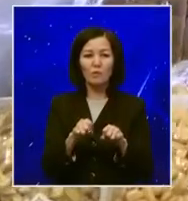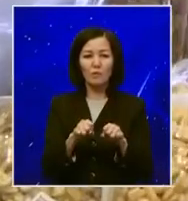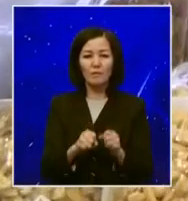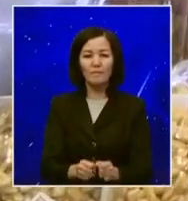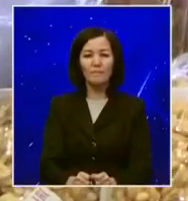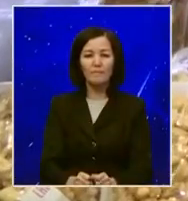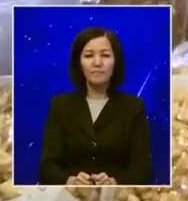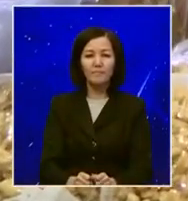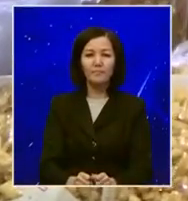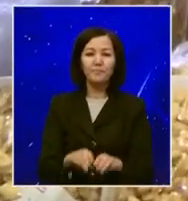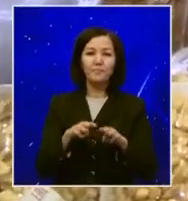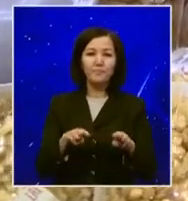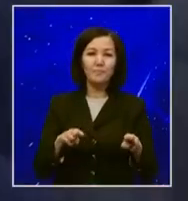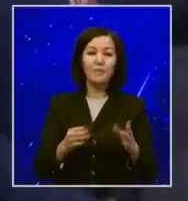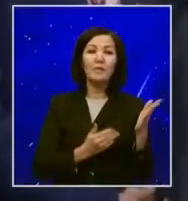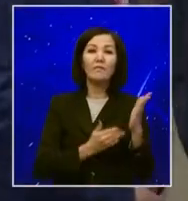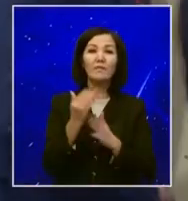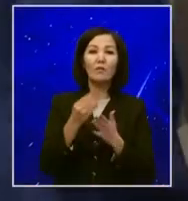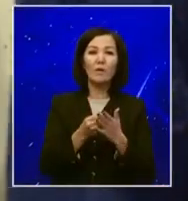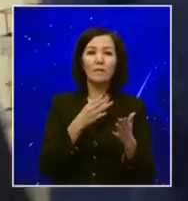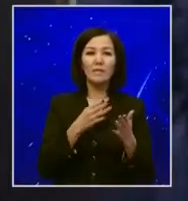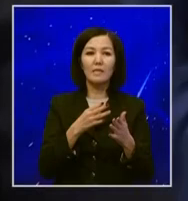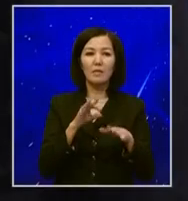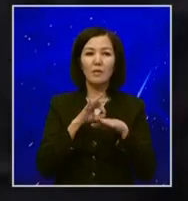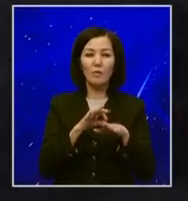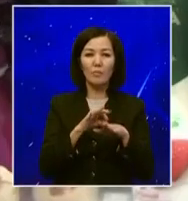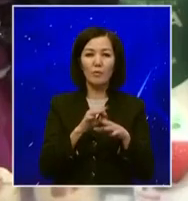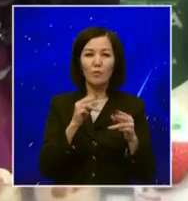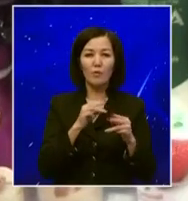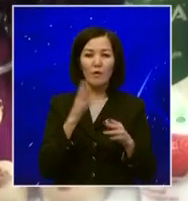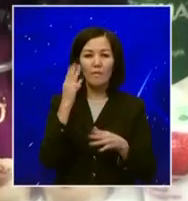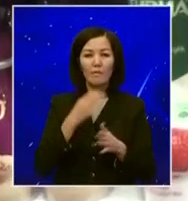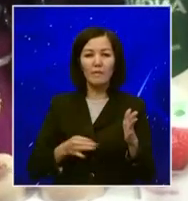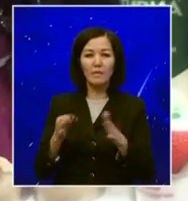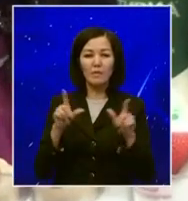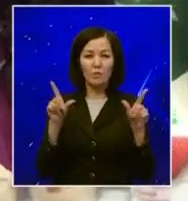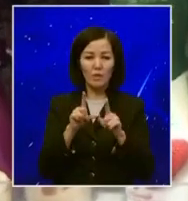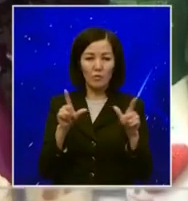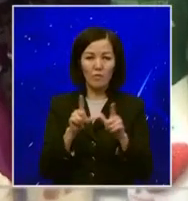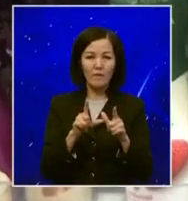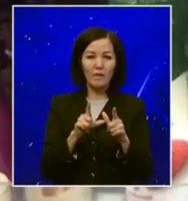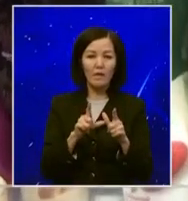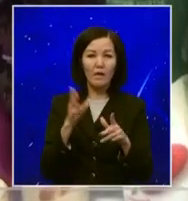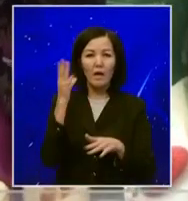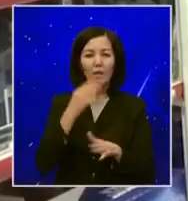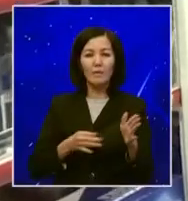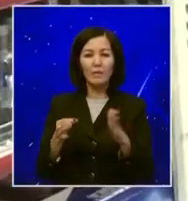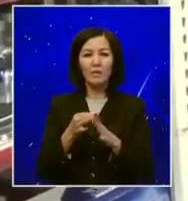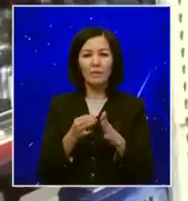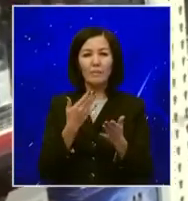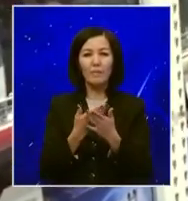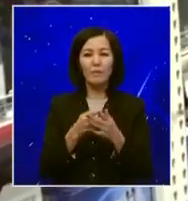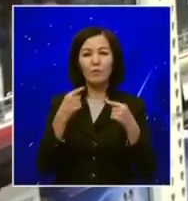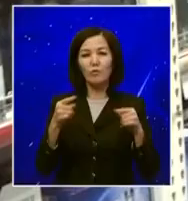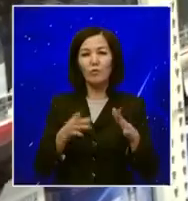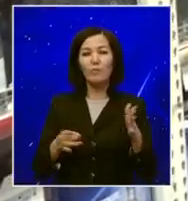Бахыт Султанов. Министр высоко оценил проделываемую работу в области торговли и отметил, что ставит Алматинскую область в пример